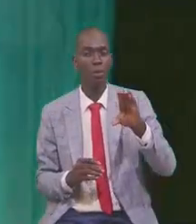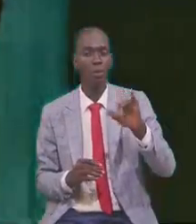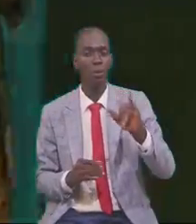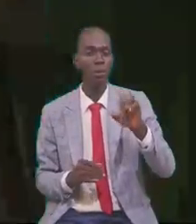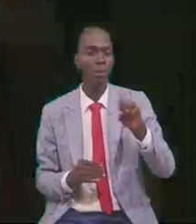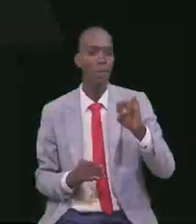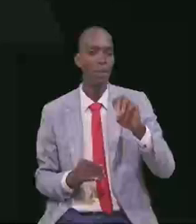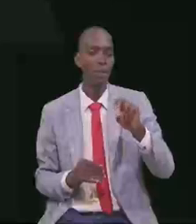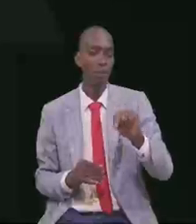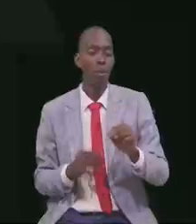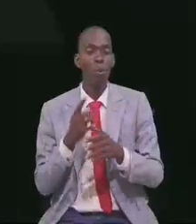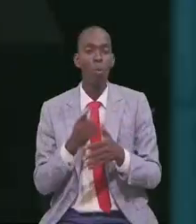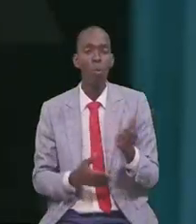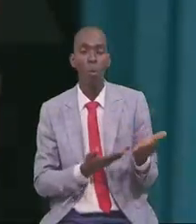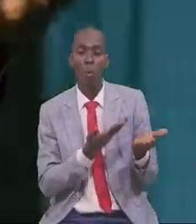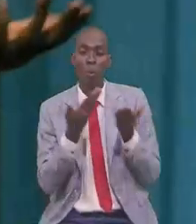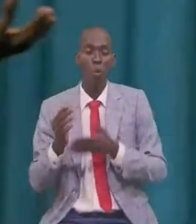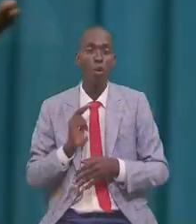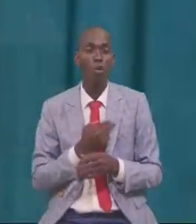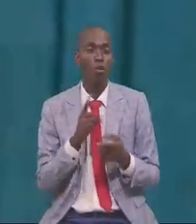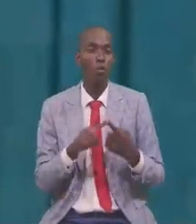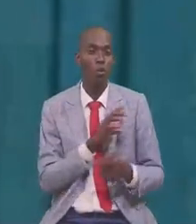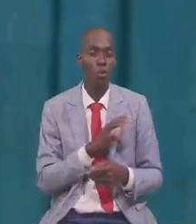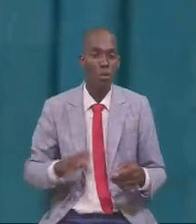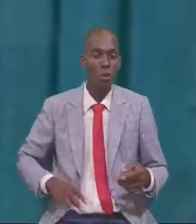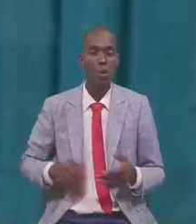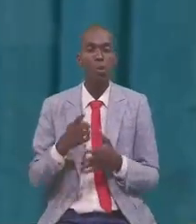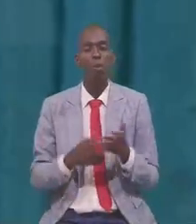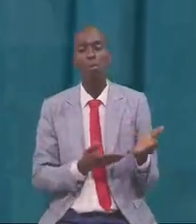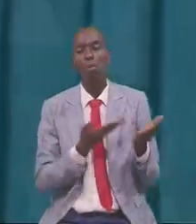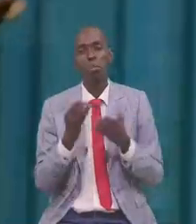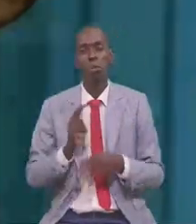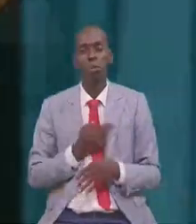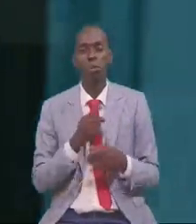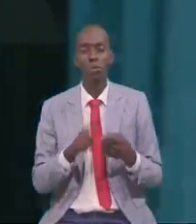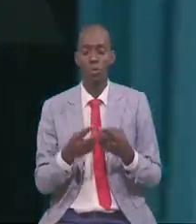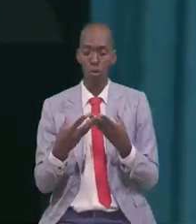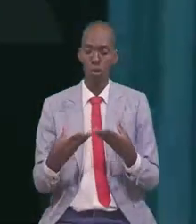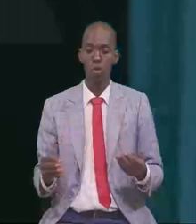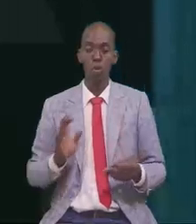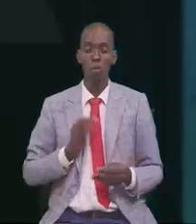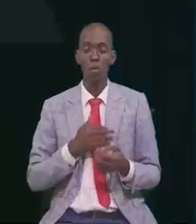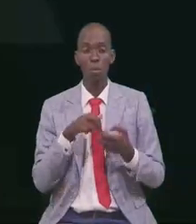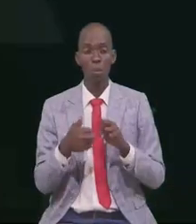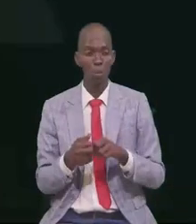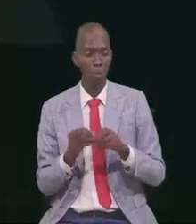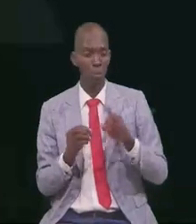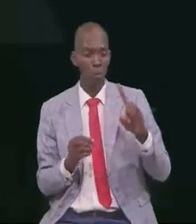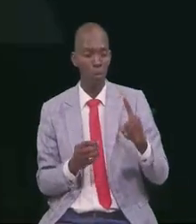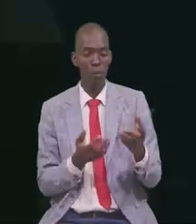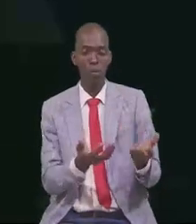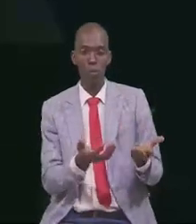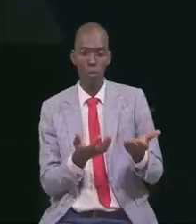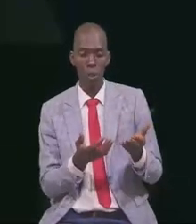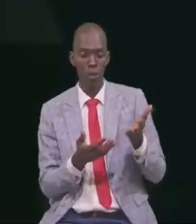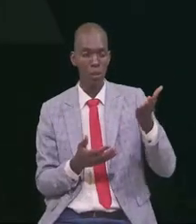Christ, ce qui nous amène à la solution de nos problèmes, le désir dans ce coin, la